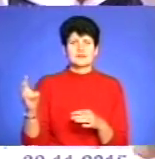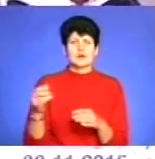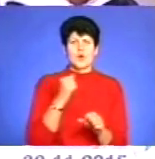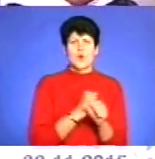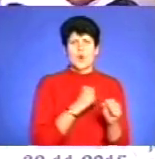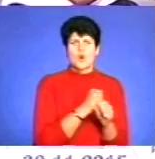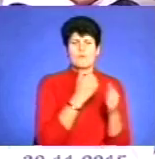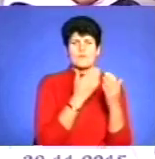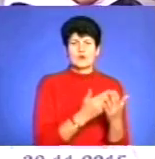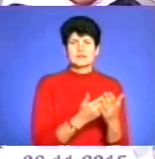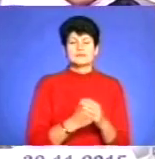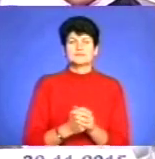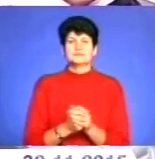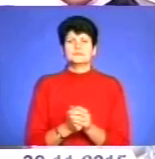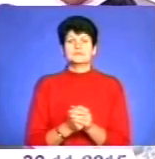робота,